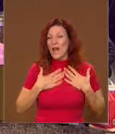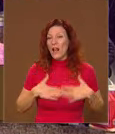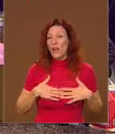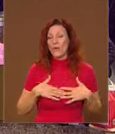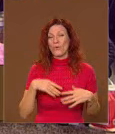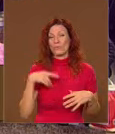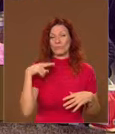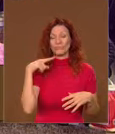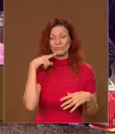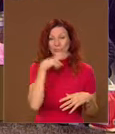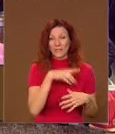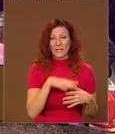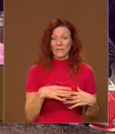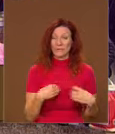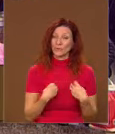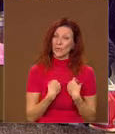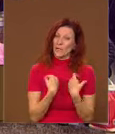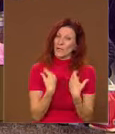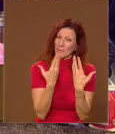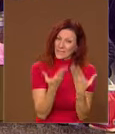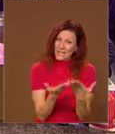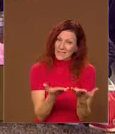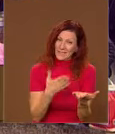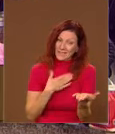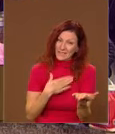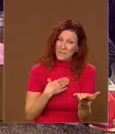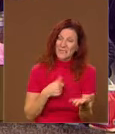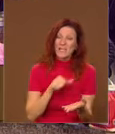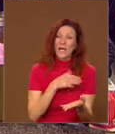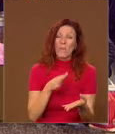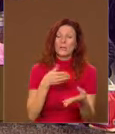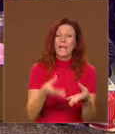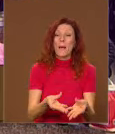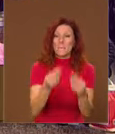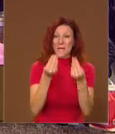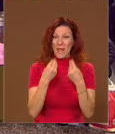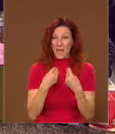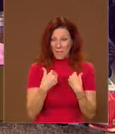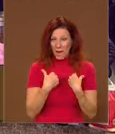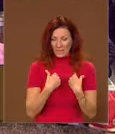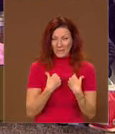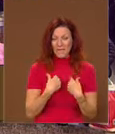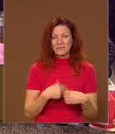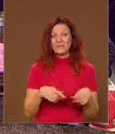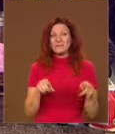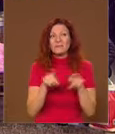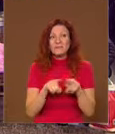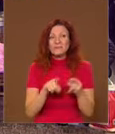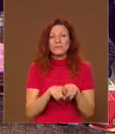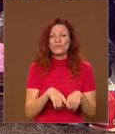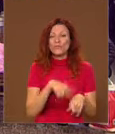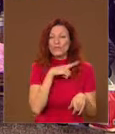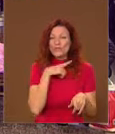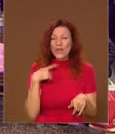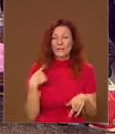Той принася и приема тази велика жертва, едновременно като Агнец Божий, който взима